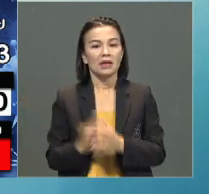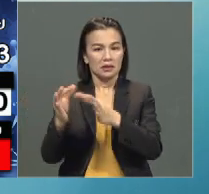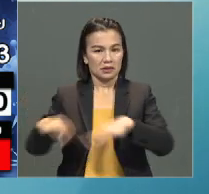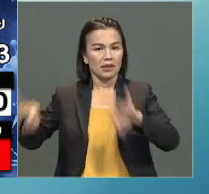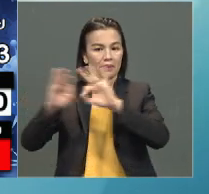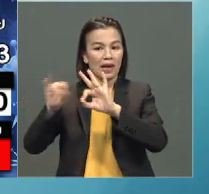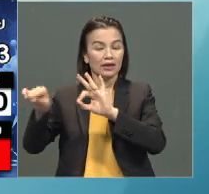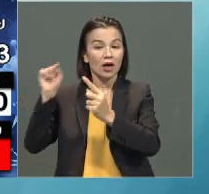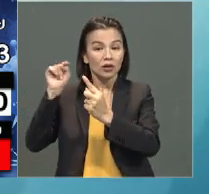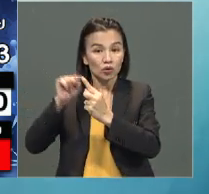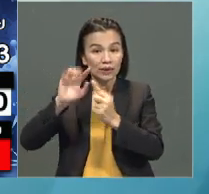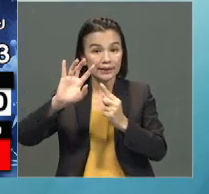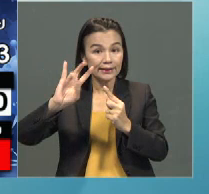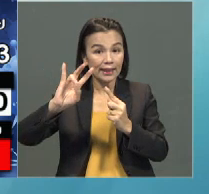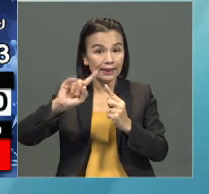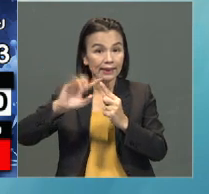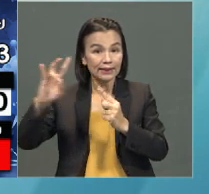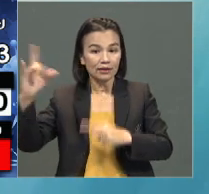ก็มีความสำคัญก็คือวันที่ 7